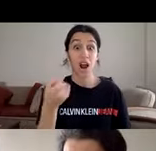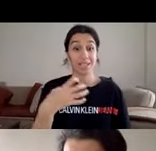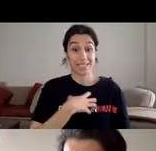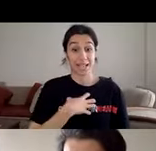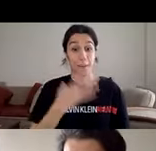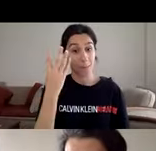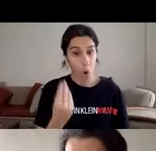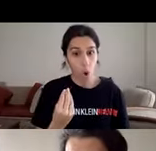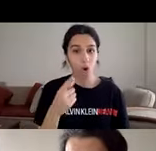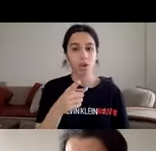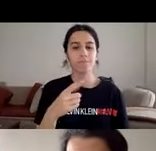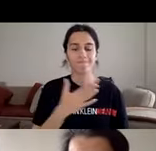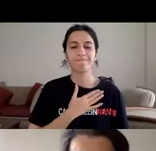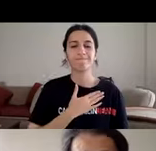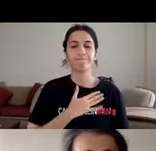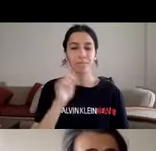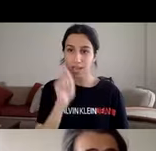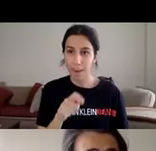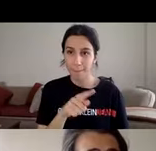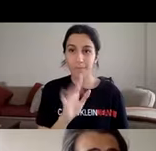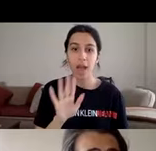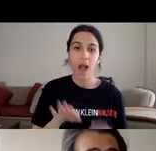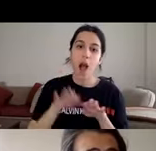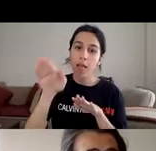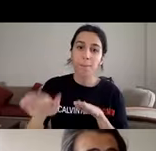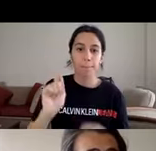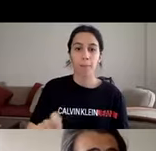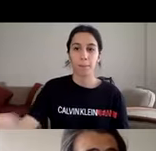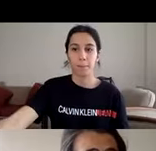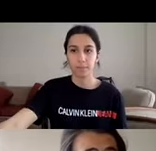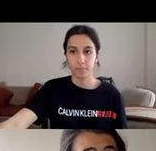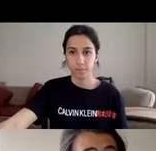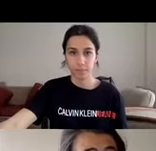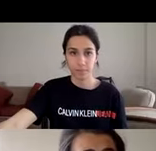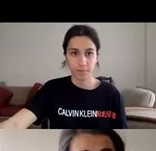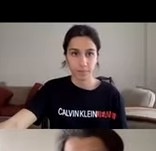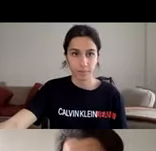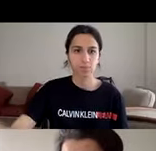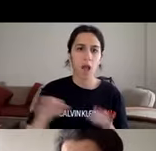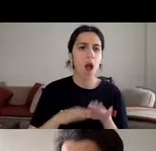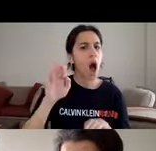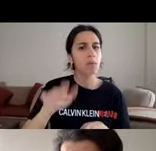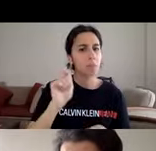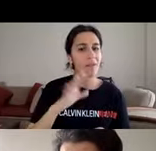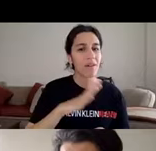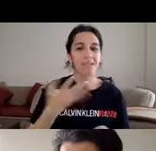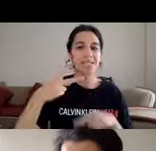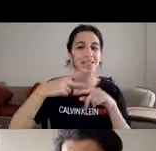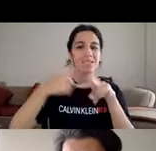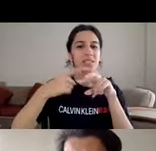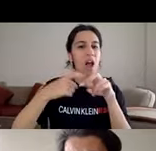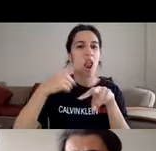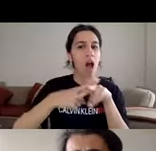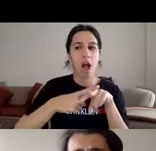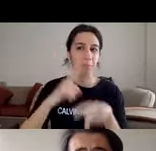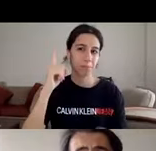Bunu dert edinin ve burada adımlar atın. Adım atanlar var. Mesela Zara markasını